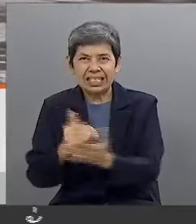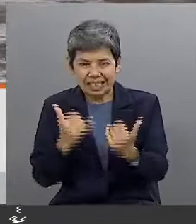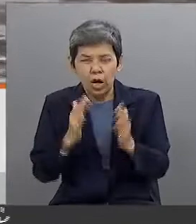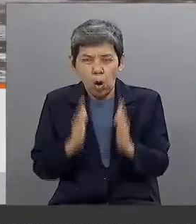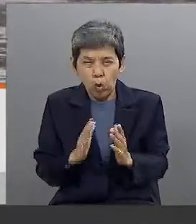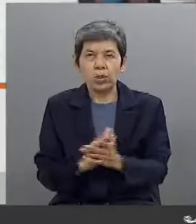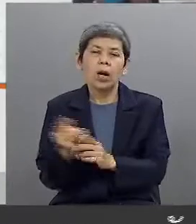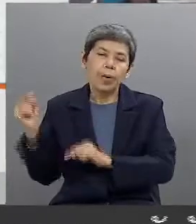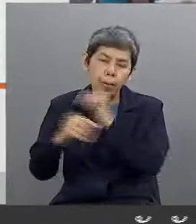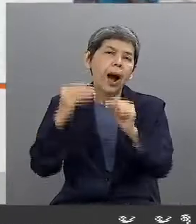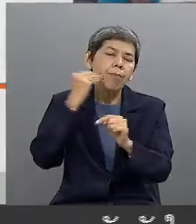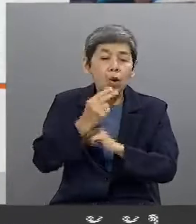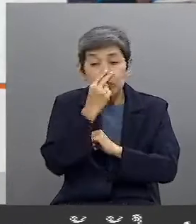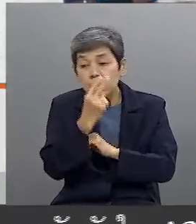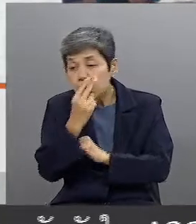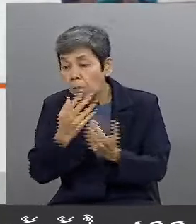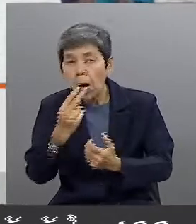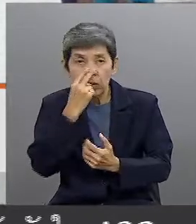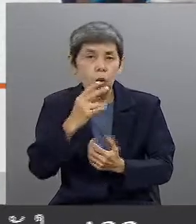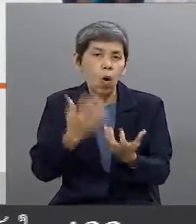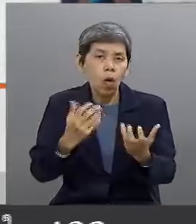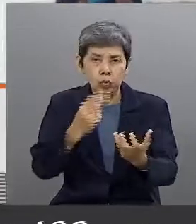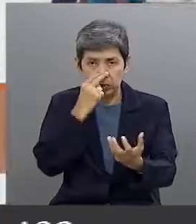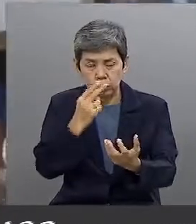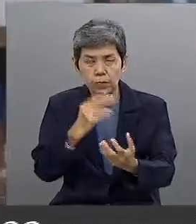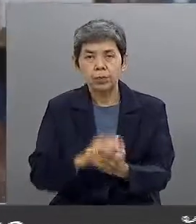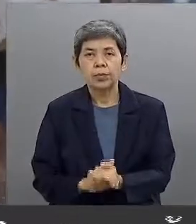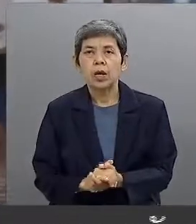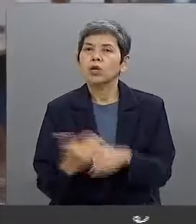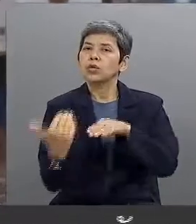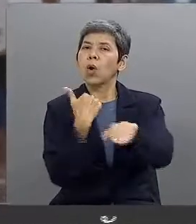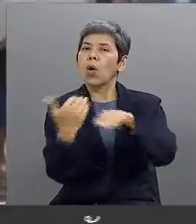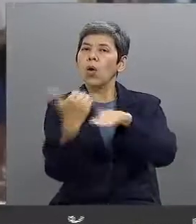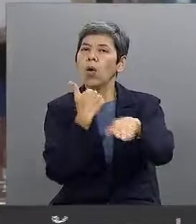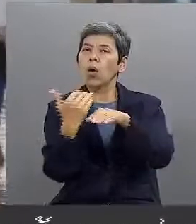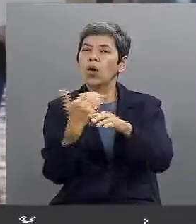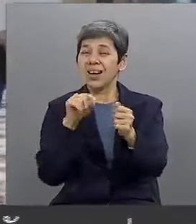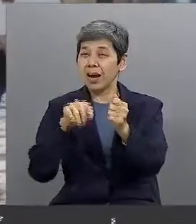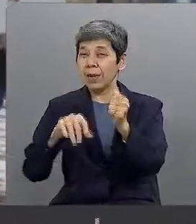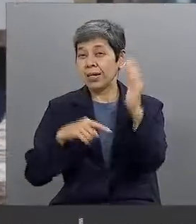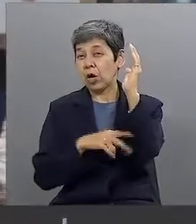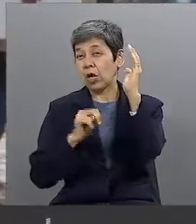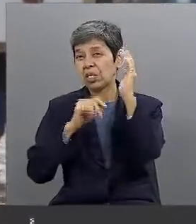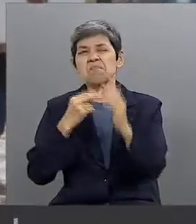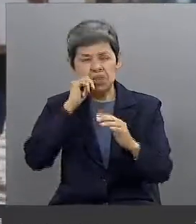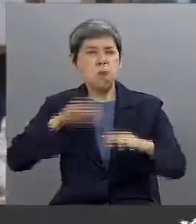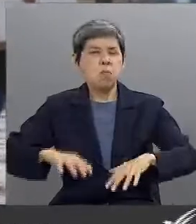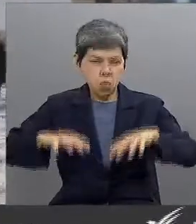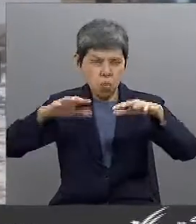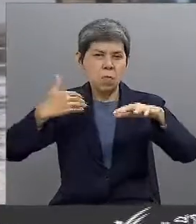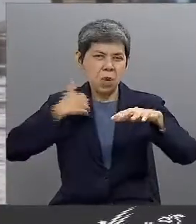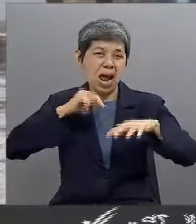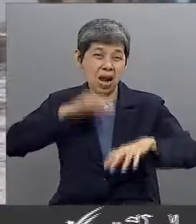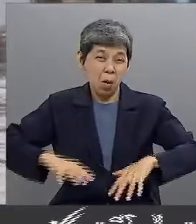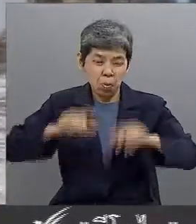านไปสำรวจความเสียหายของทรัพย์สินค่ะถนนทุกสายในตัวเมืองนครศรีธรรมราชยังมีน้ำท่วมสูงระดับน้ำอยู่ที่50เซน